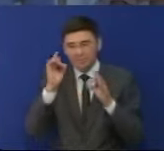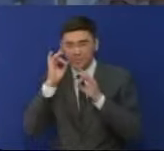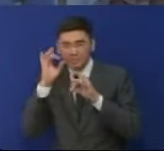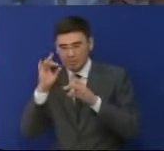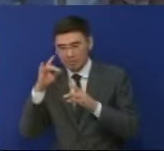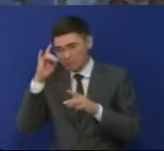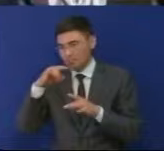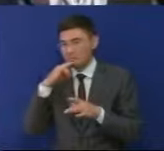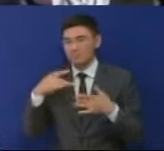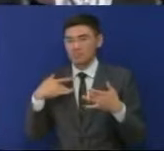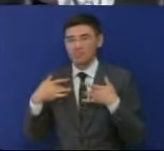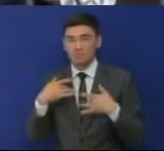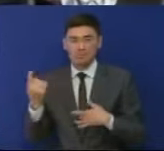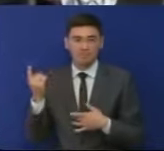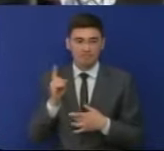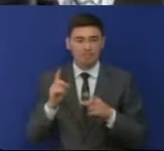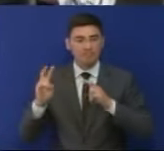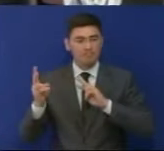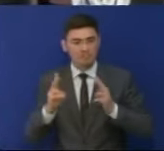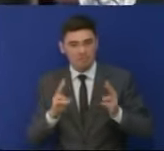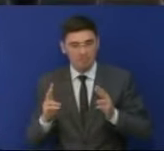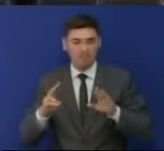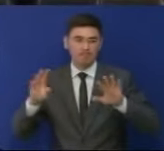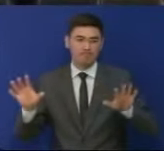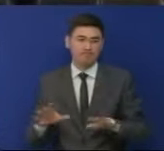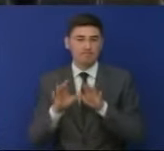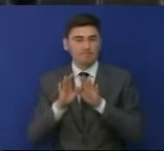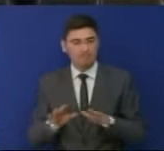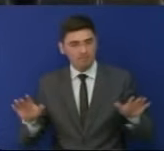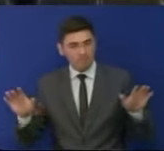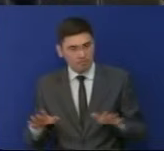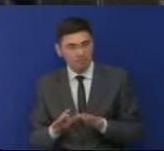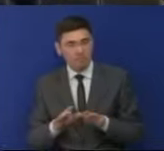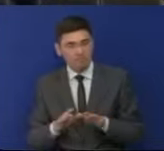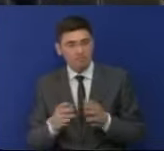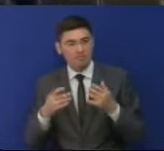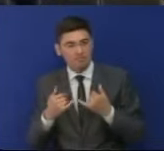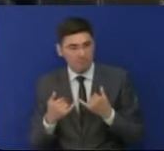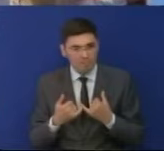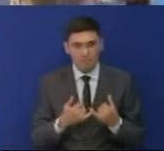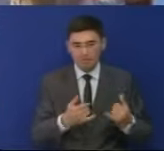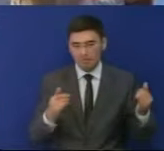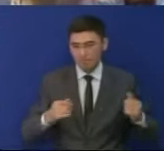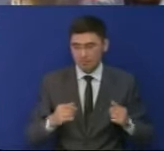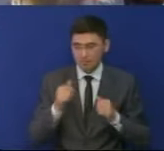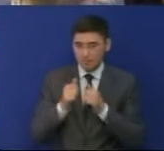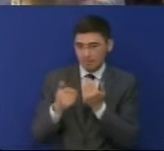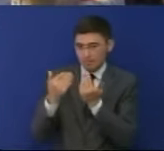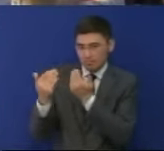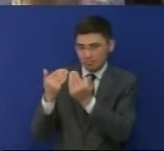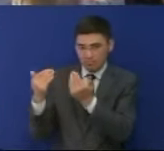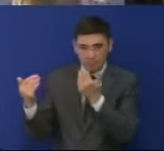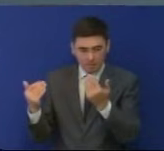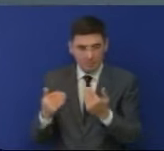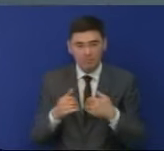популярных казахстанских артистов эстрады, а также вокальные и танцевальные номера местных творческих коллективов. Каждое выступление